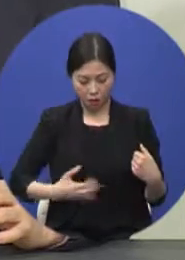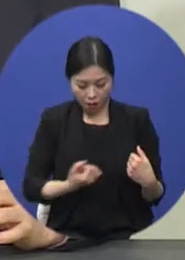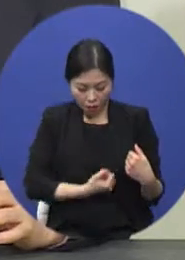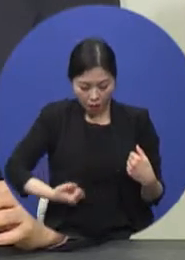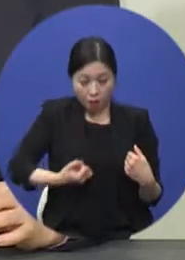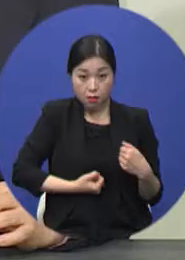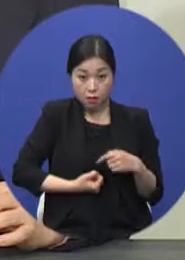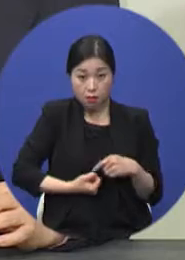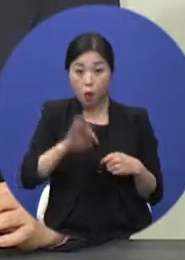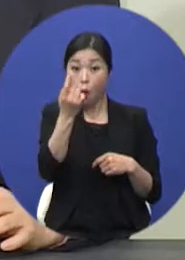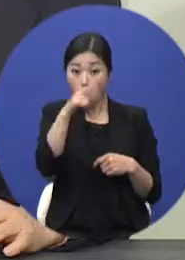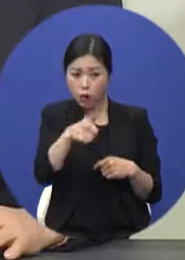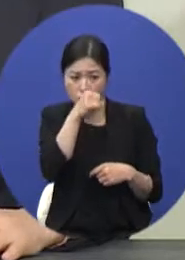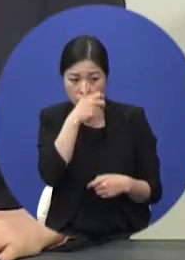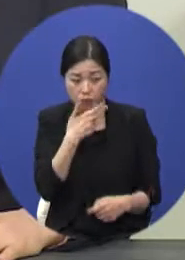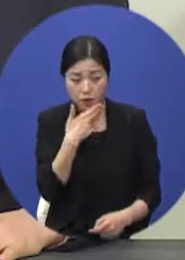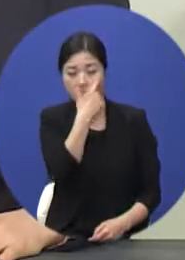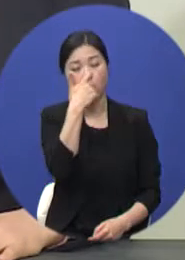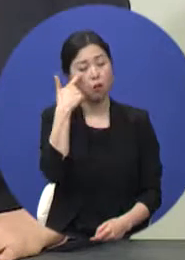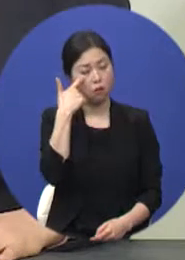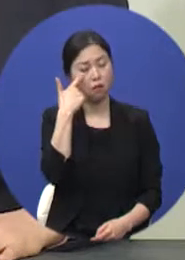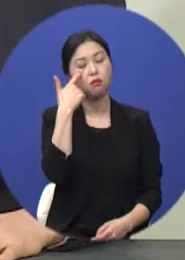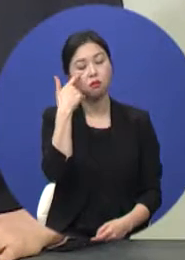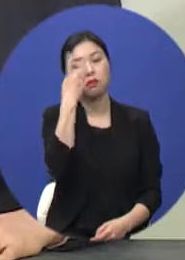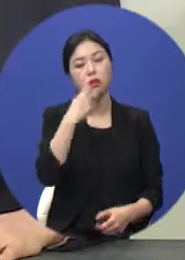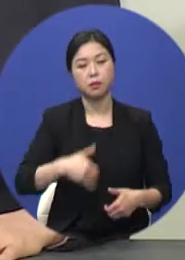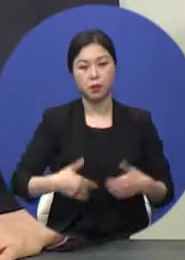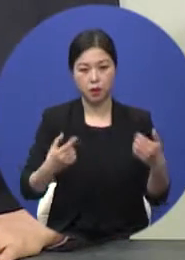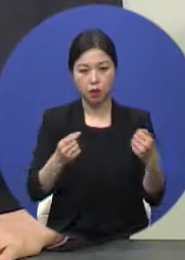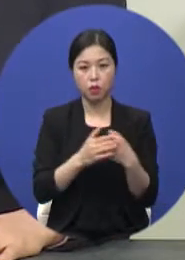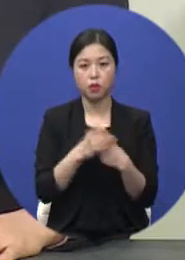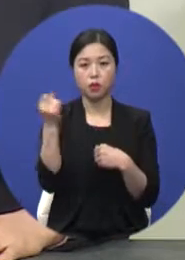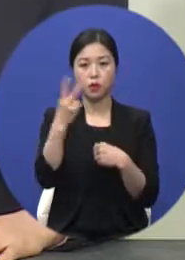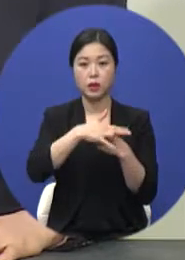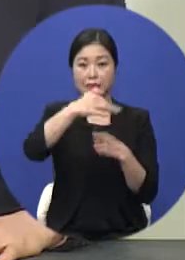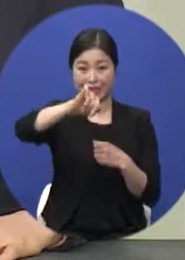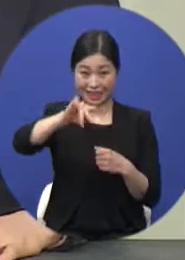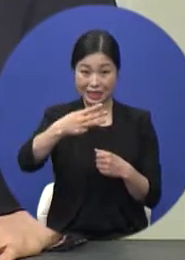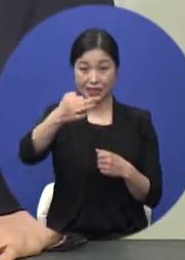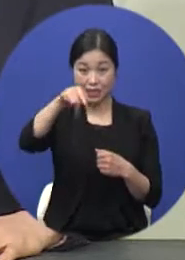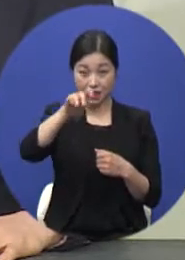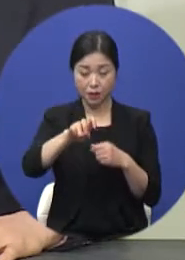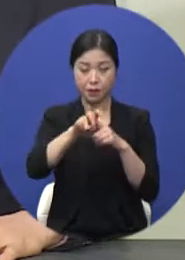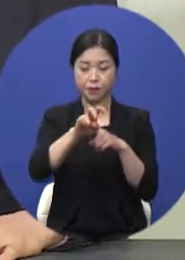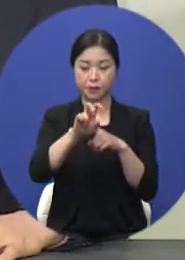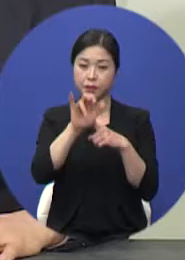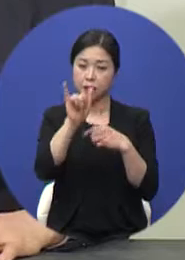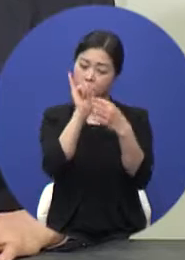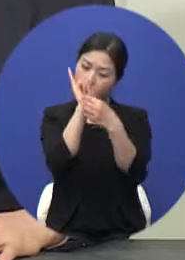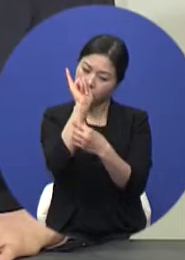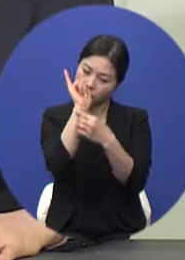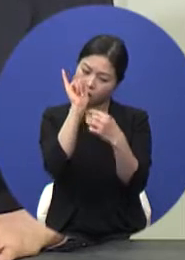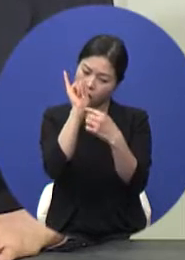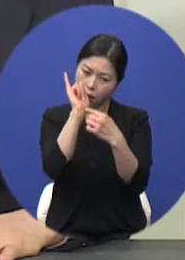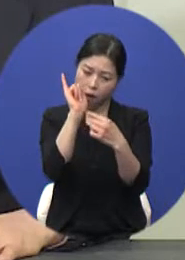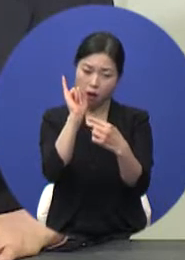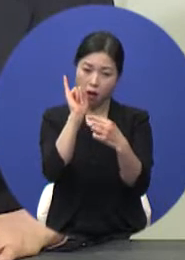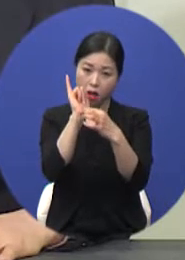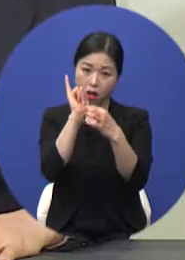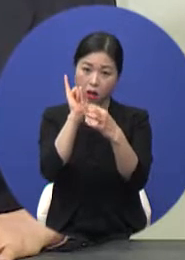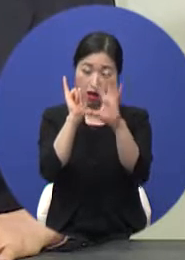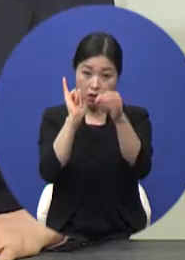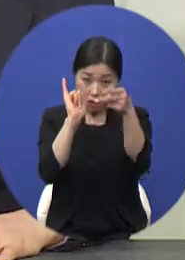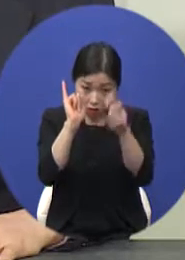게 있는 점인지 확인하고 난 다음에 지금 이 질염 다시 돌아가게 되면은 그 이런 질염을 갖다가 하는데 질염을 일으키는